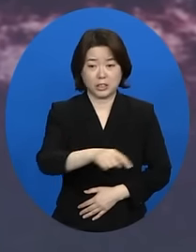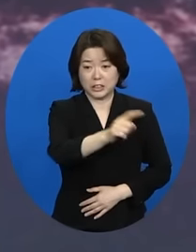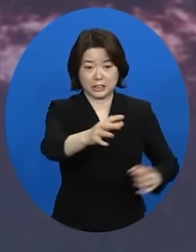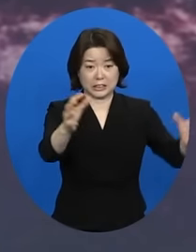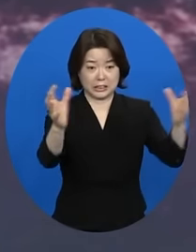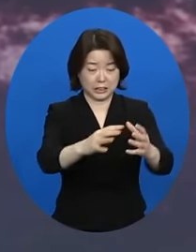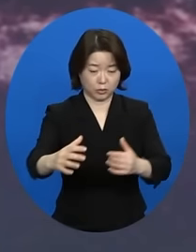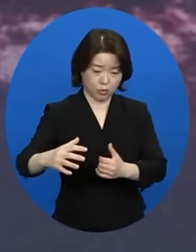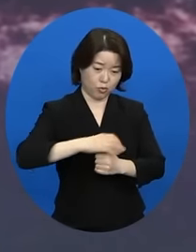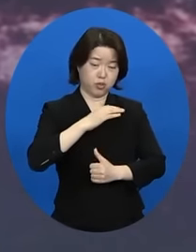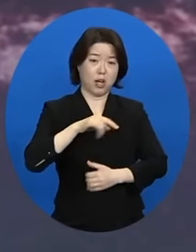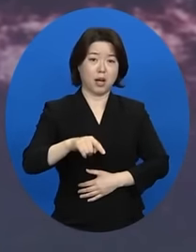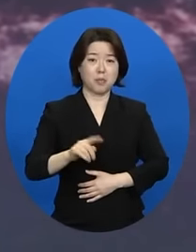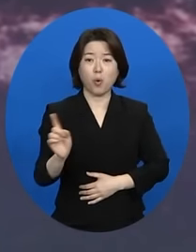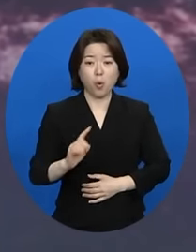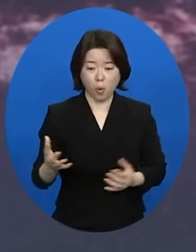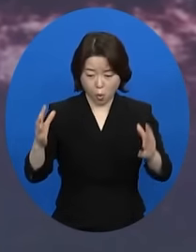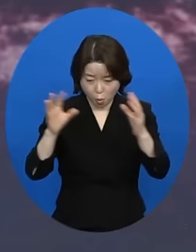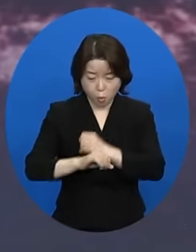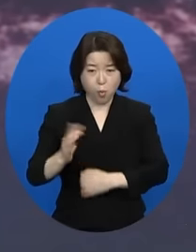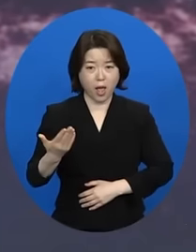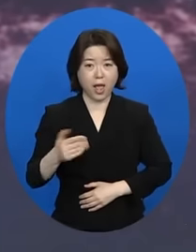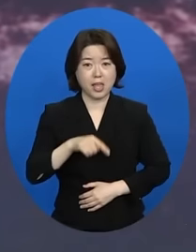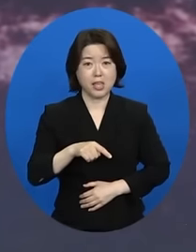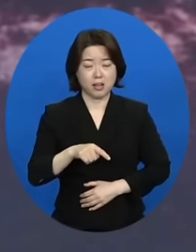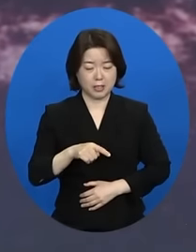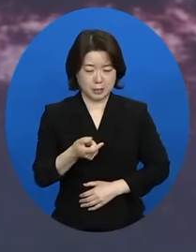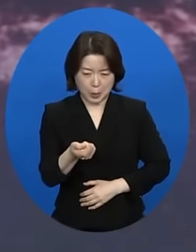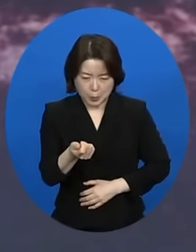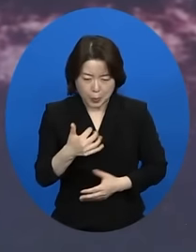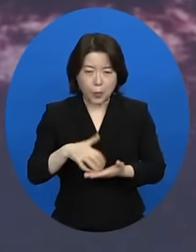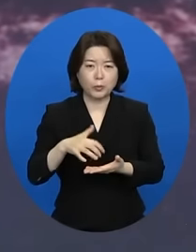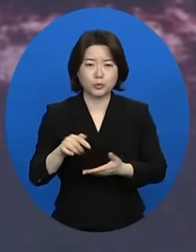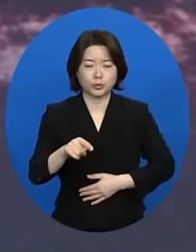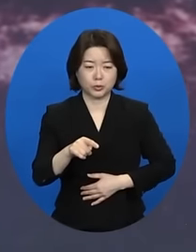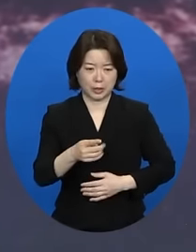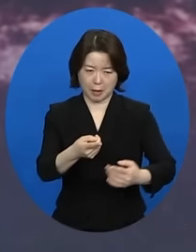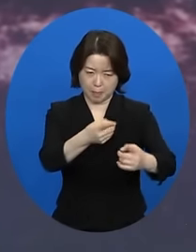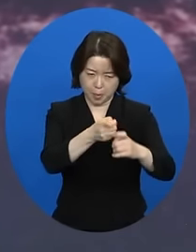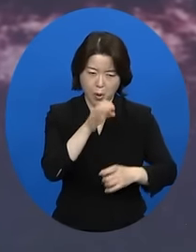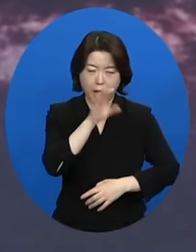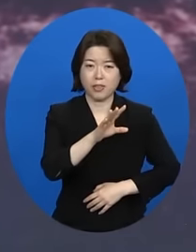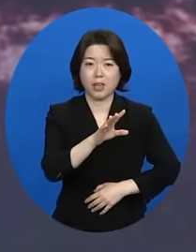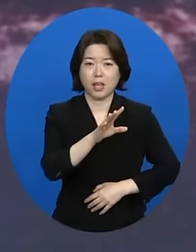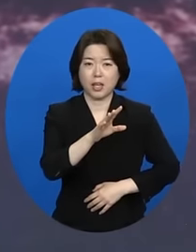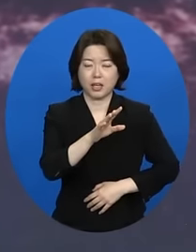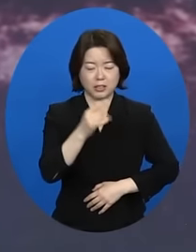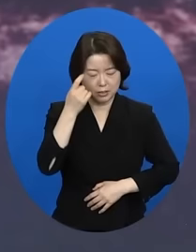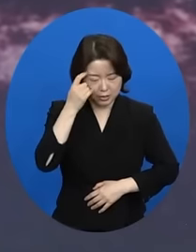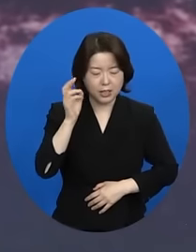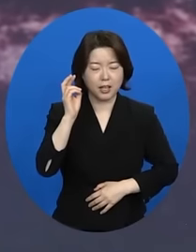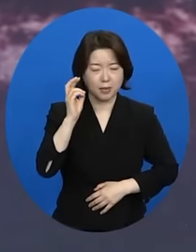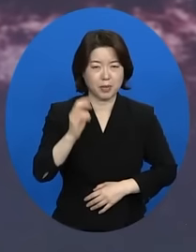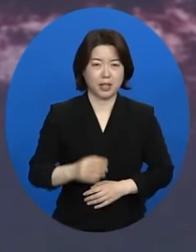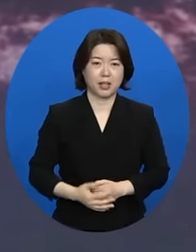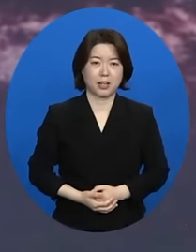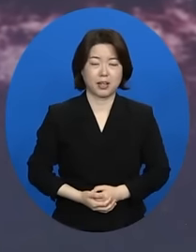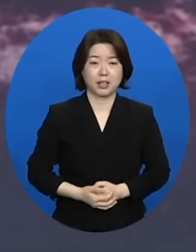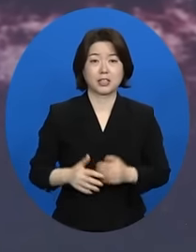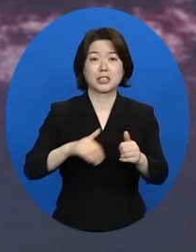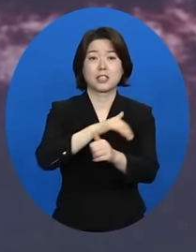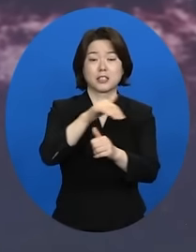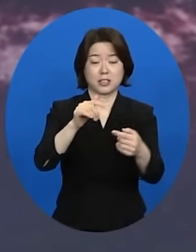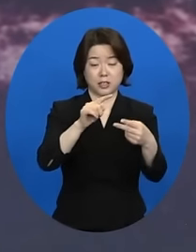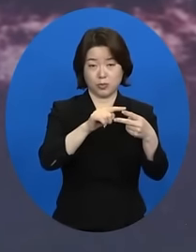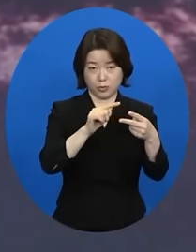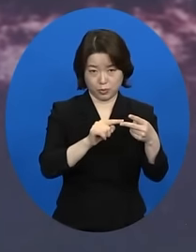어떡하냐, 우리가 소수기 때문에 여기서 보복하면 안 된다, 아마 그런 접근이었던 것 같습니다. 어찌됐든 이런 상황 속에서